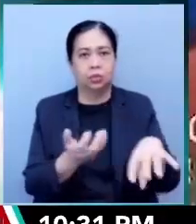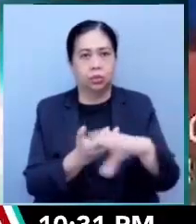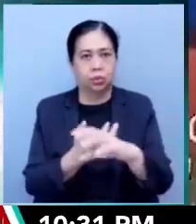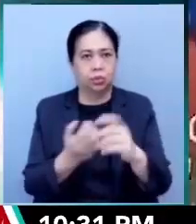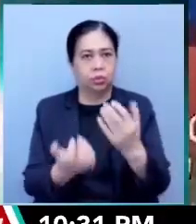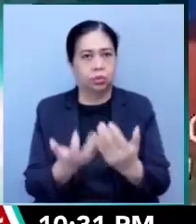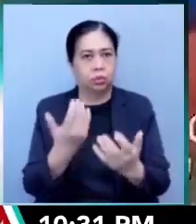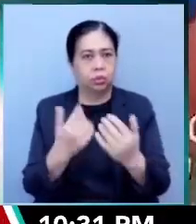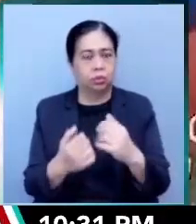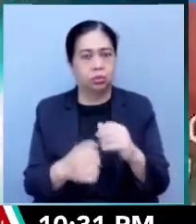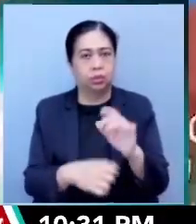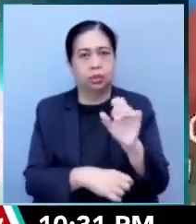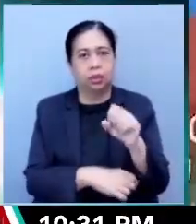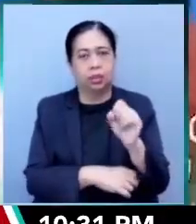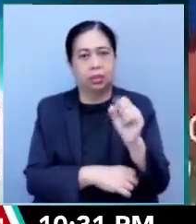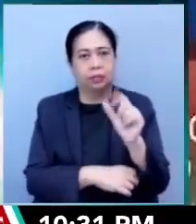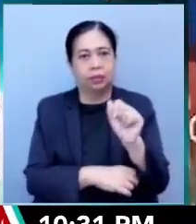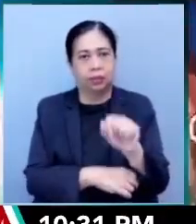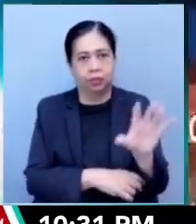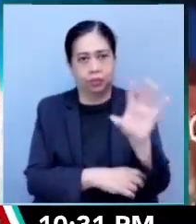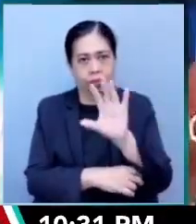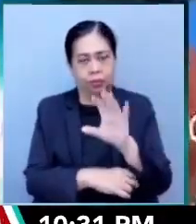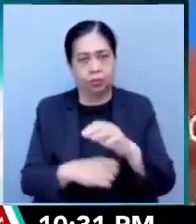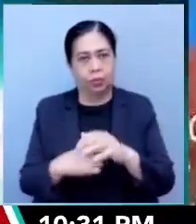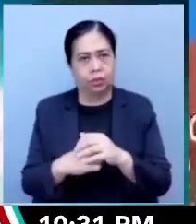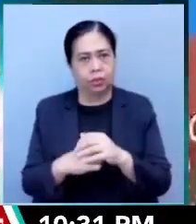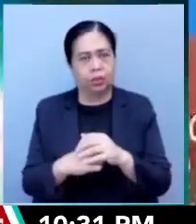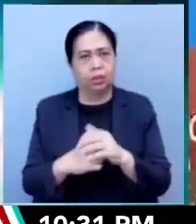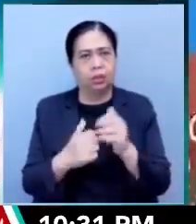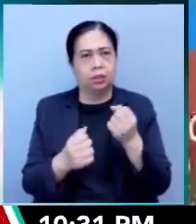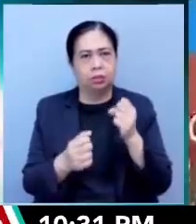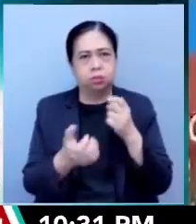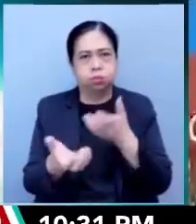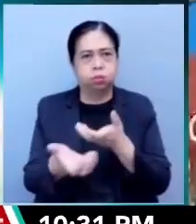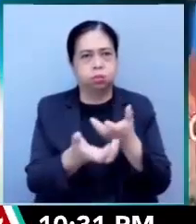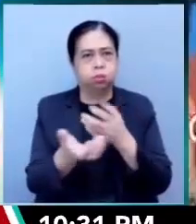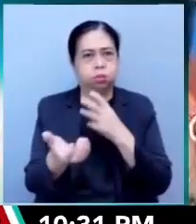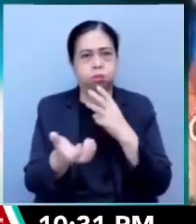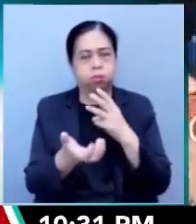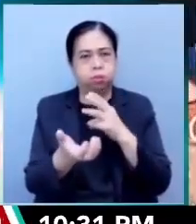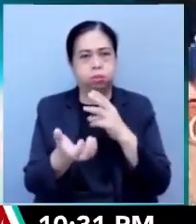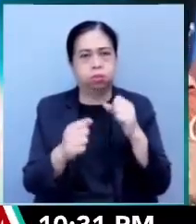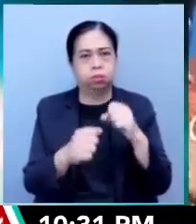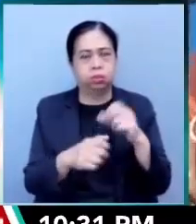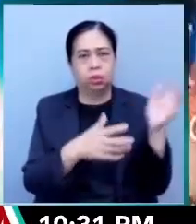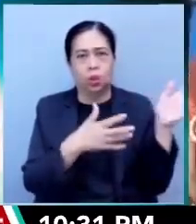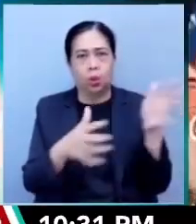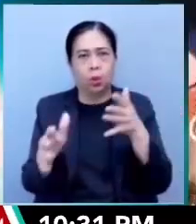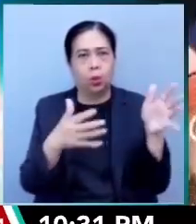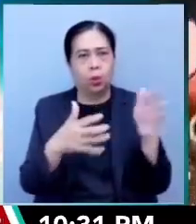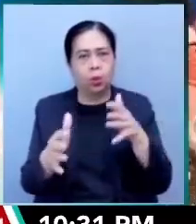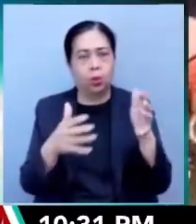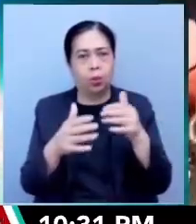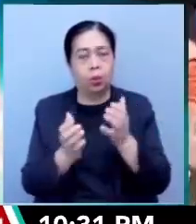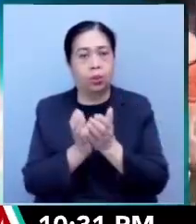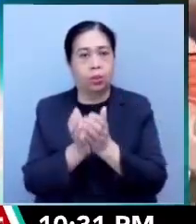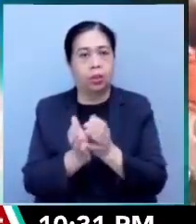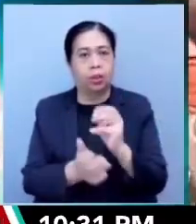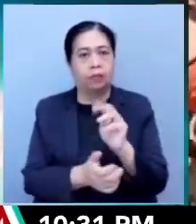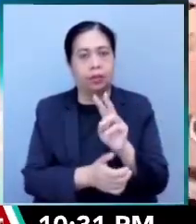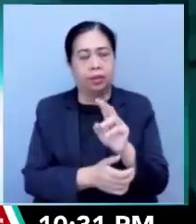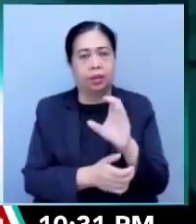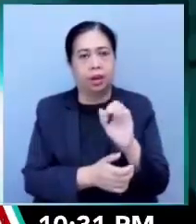alas 11 ng umaga. Pilit itong binugahan ng tubig sa gitna ng malakas na hangin. Ang barko na MV Ken Cargo